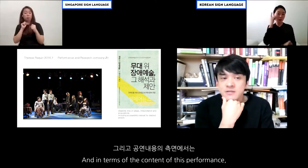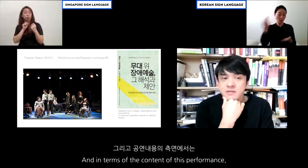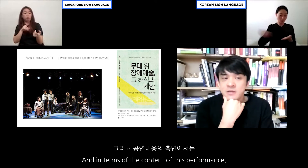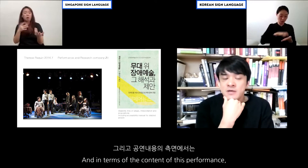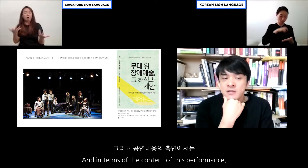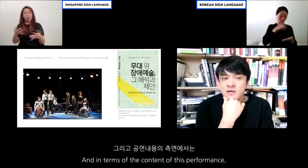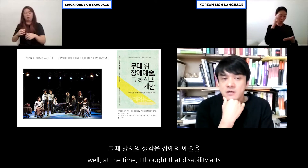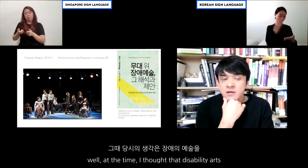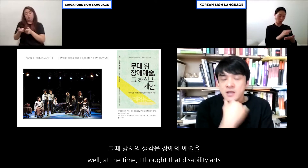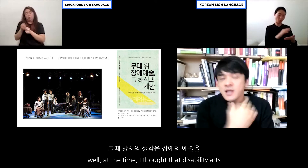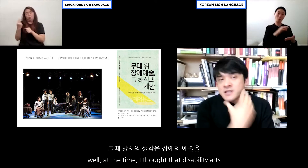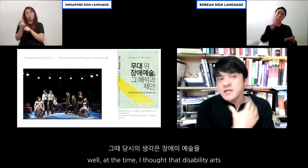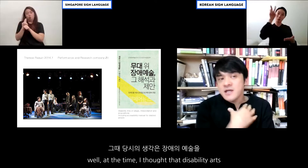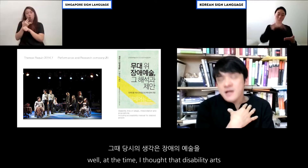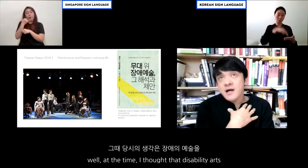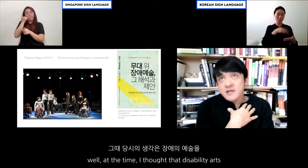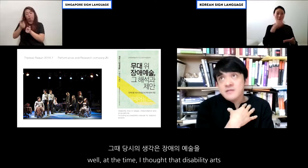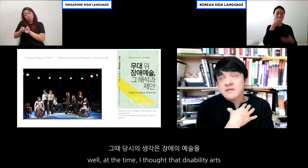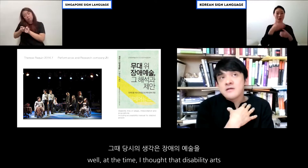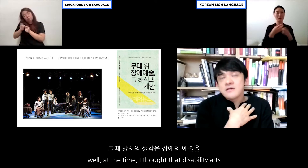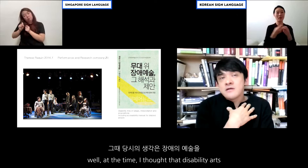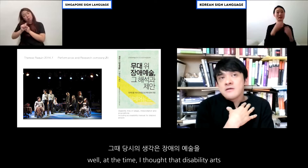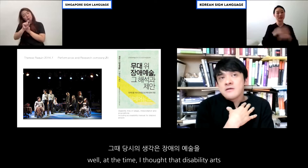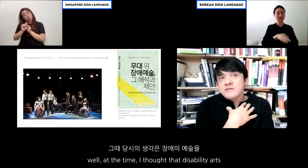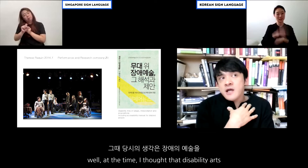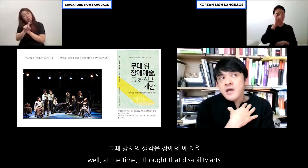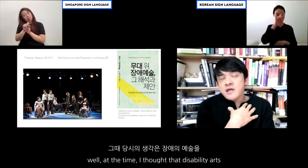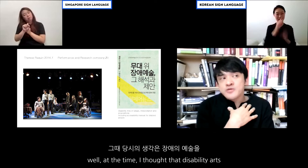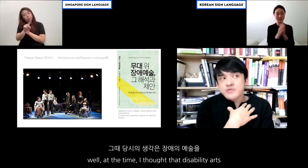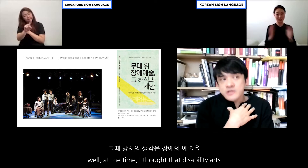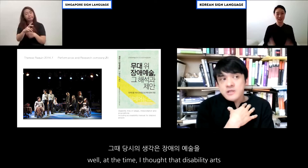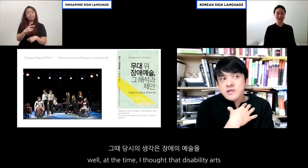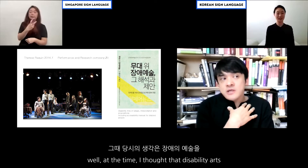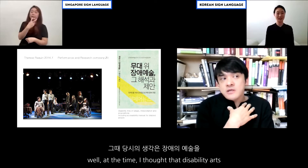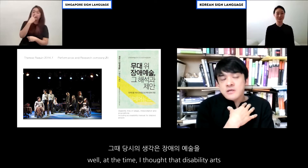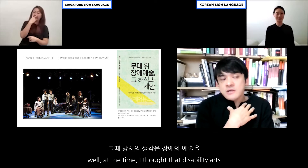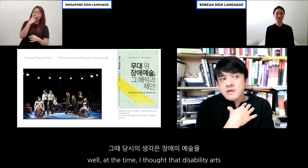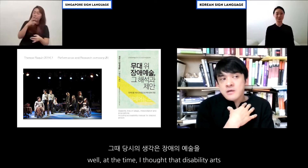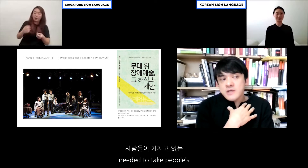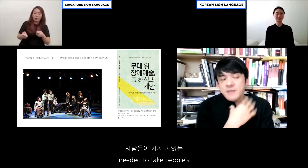측면에서는 그때 당시의 생각은 장애 예술은